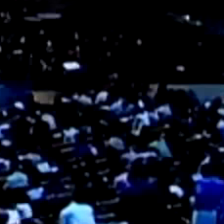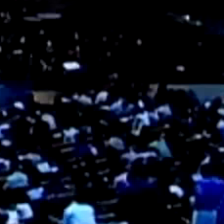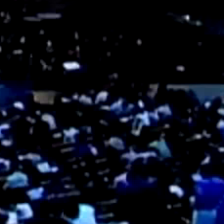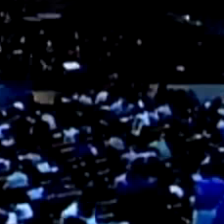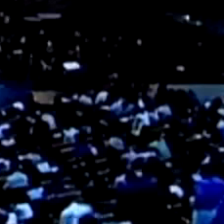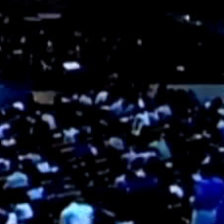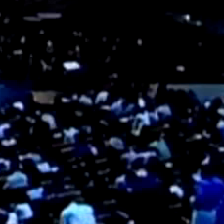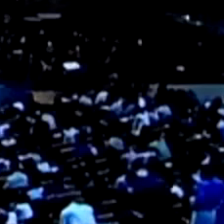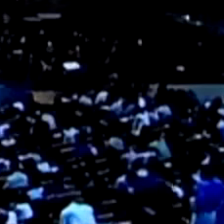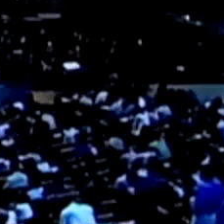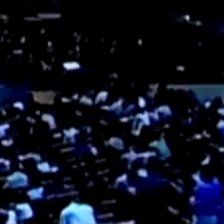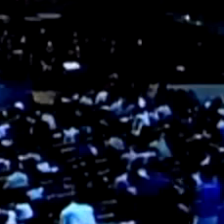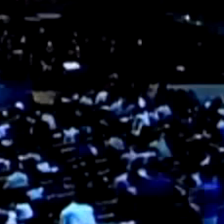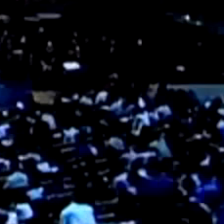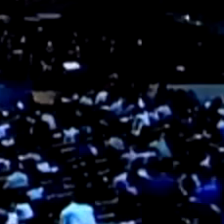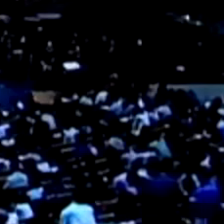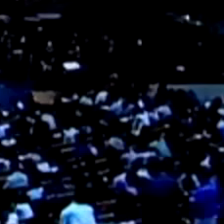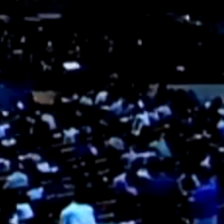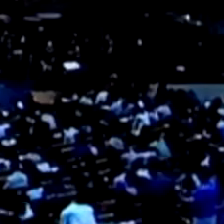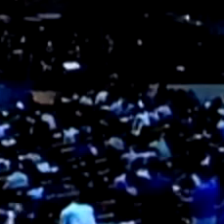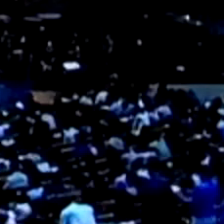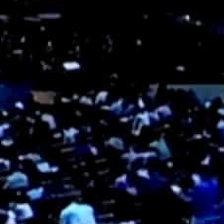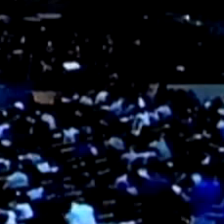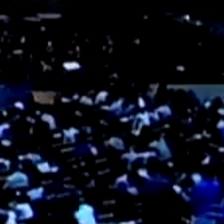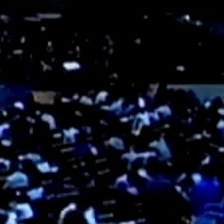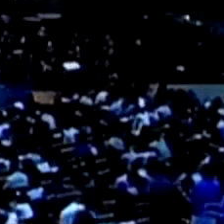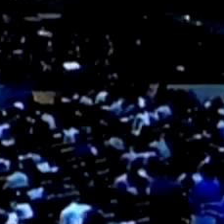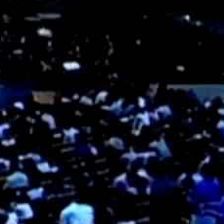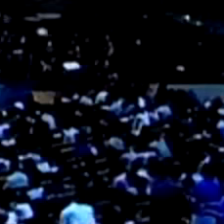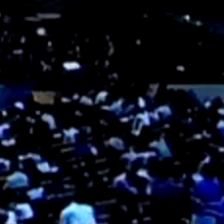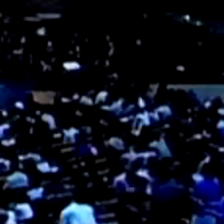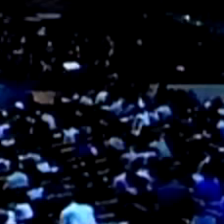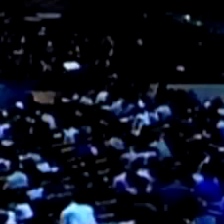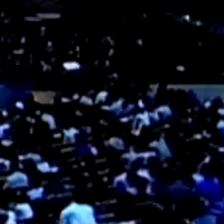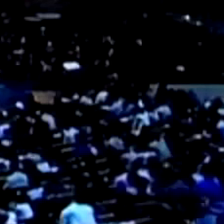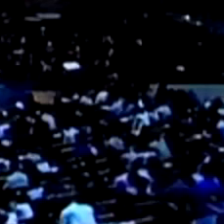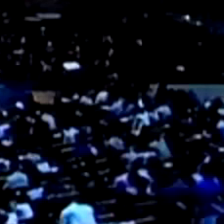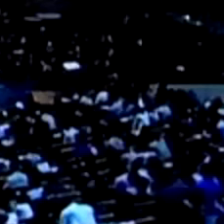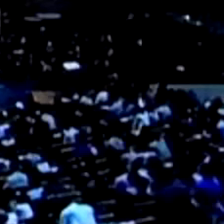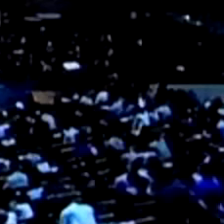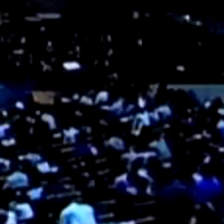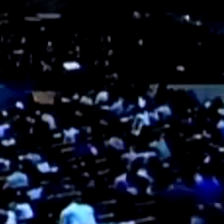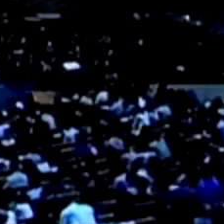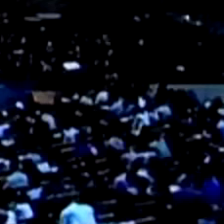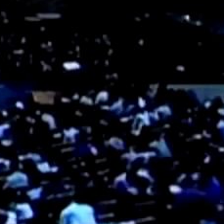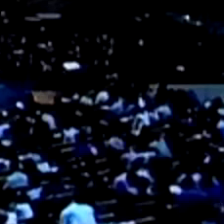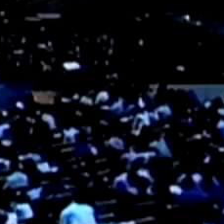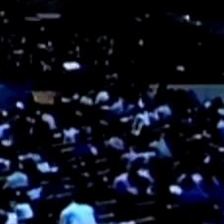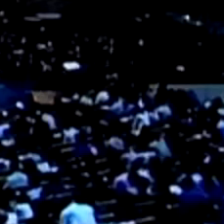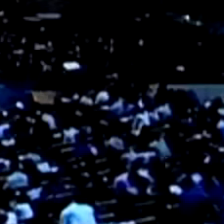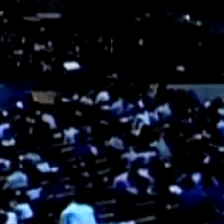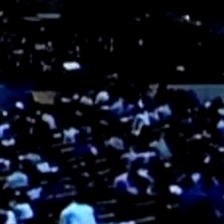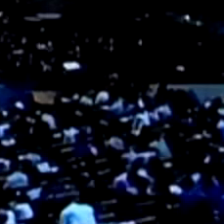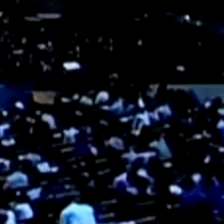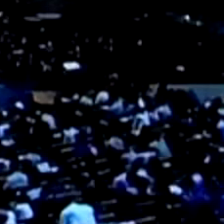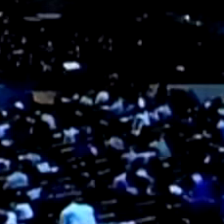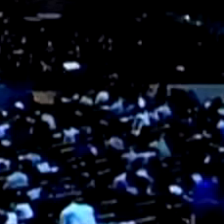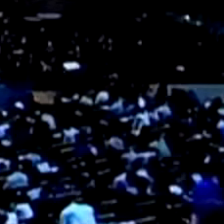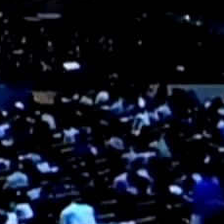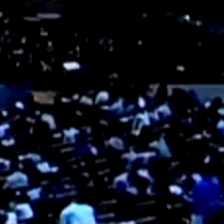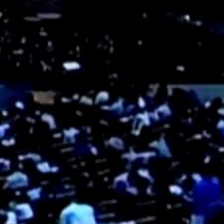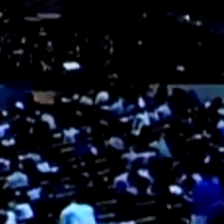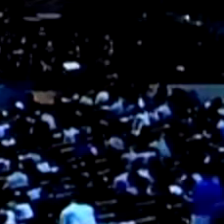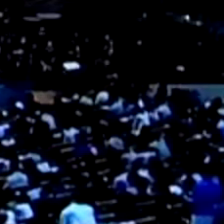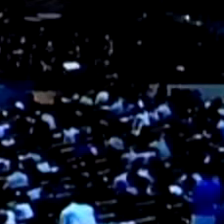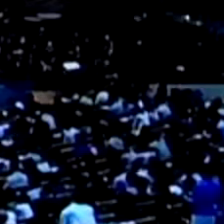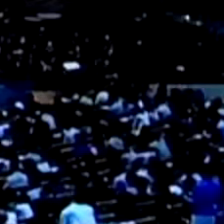하나님의 신 역사를 하나님 도하여 주시기를 원합니다 아버지 하나님 우리의 마음과 사모하는 마음을 주님 받아주소서